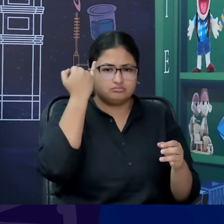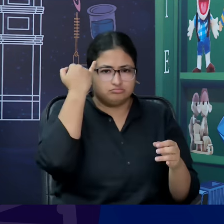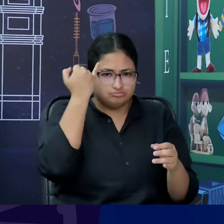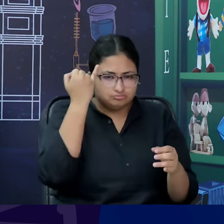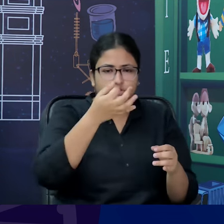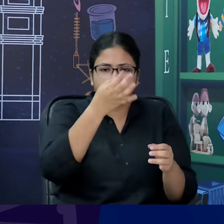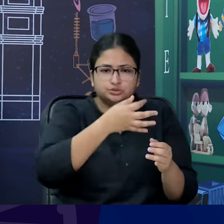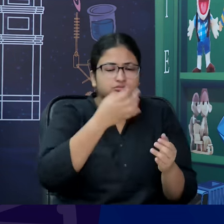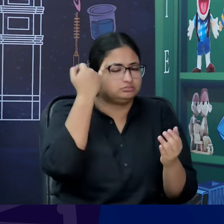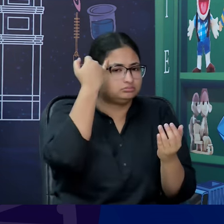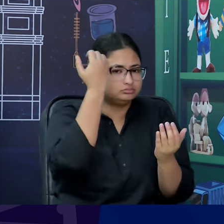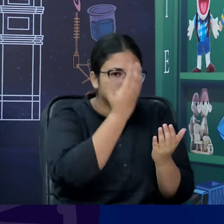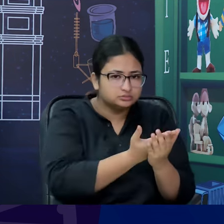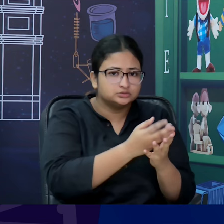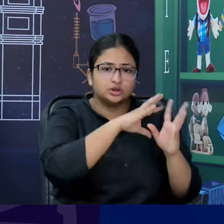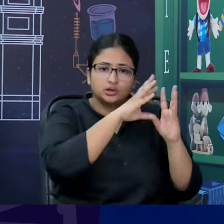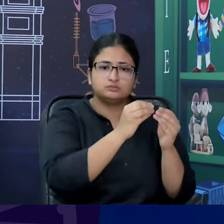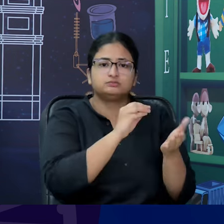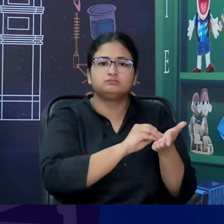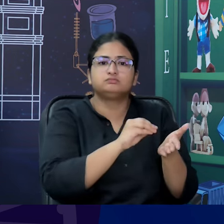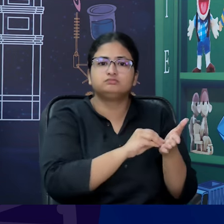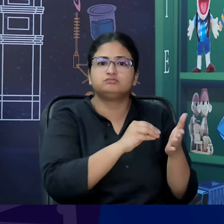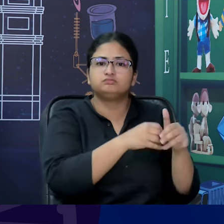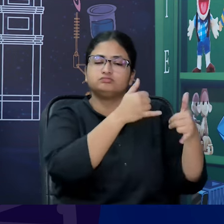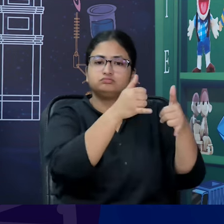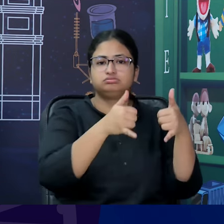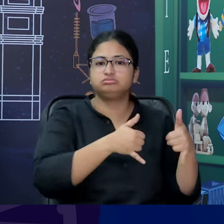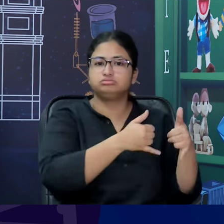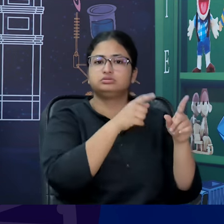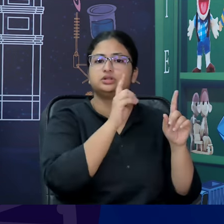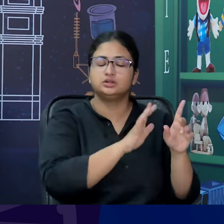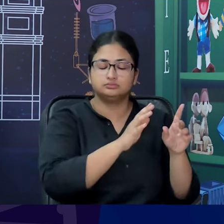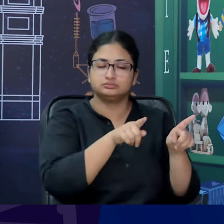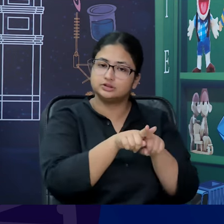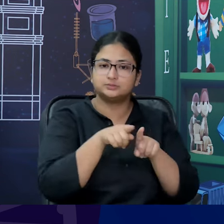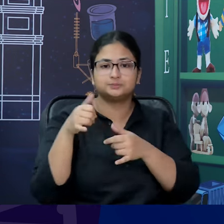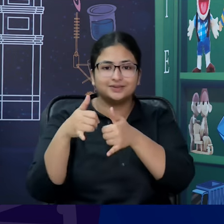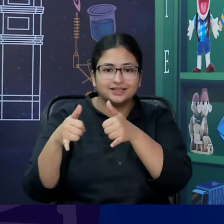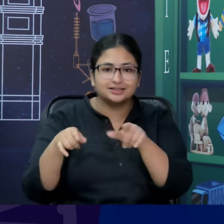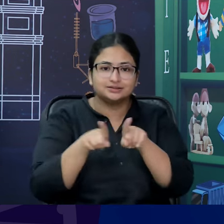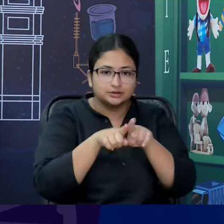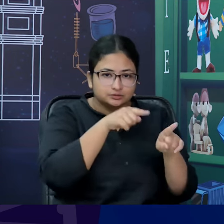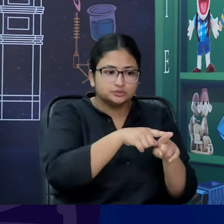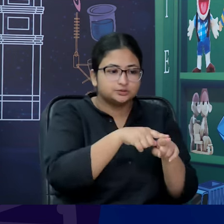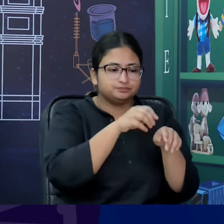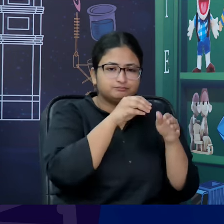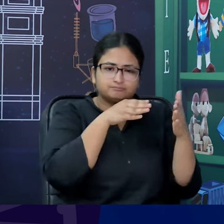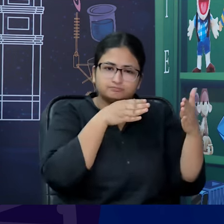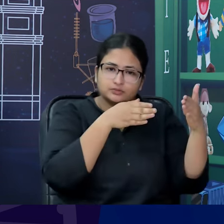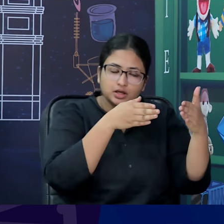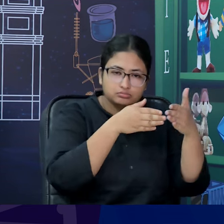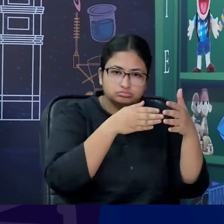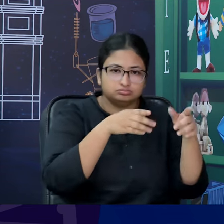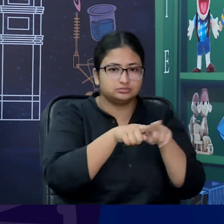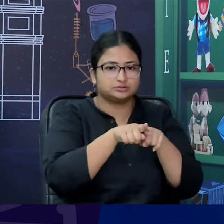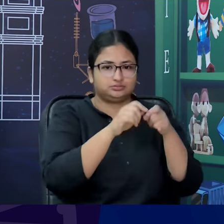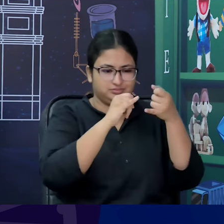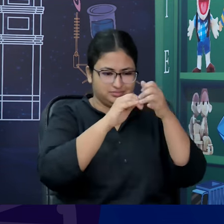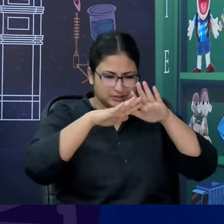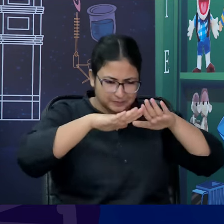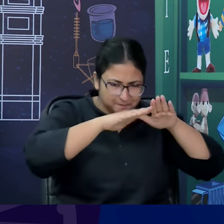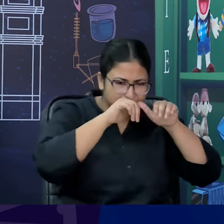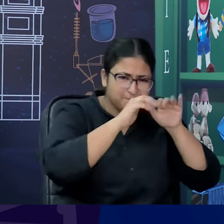हुए और हर सीमा को जिस सीमा को मनुष्य ने बनाया है चाहे वह समुद्र की सीमा हो अंतरिक्ष की सीमा